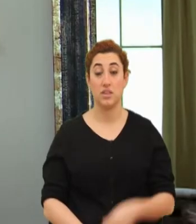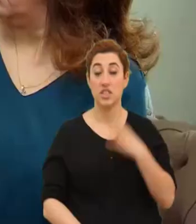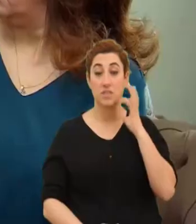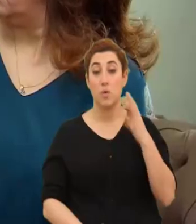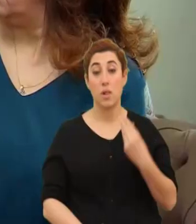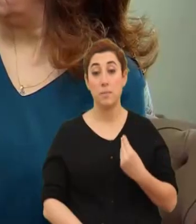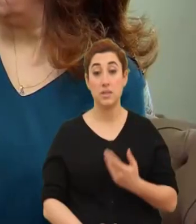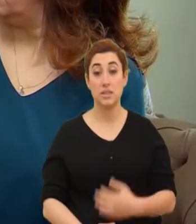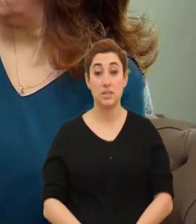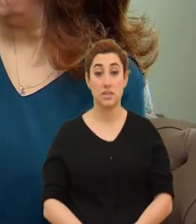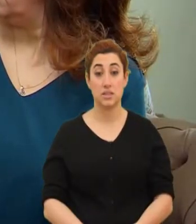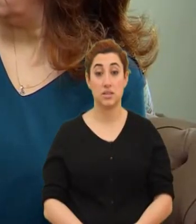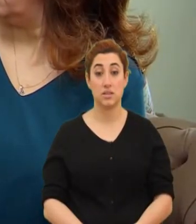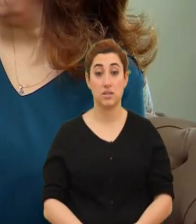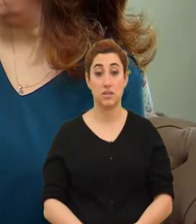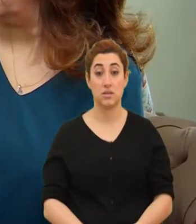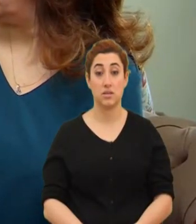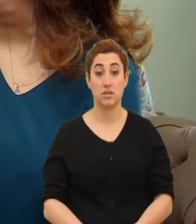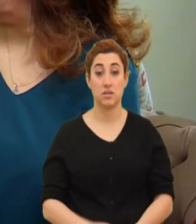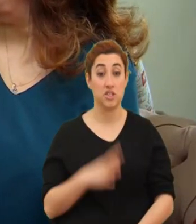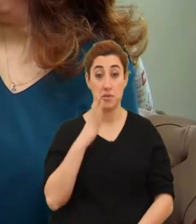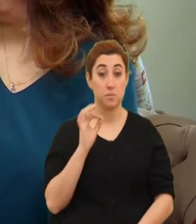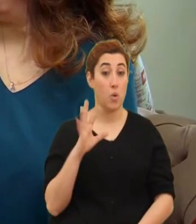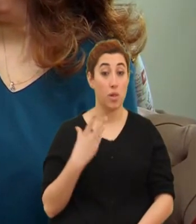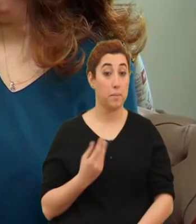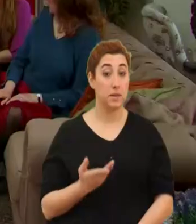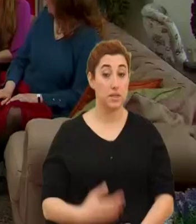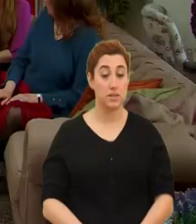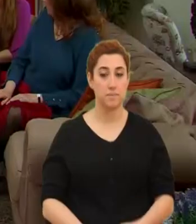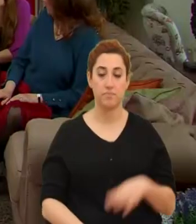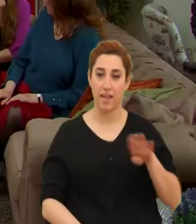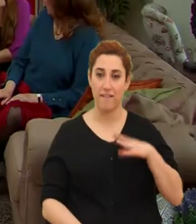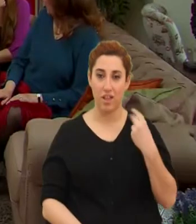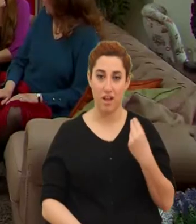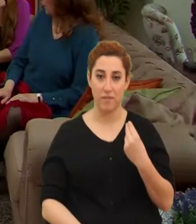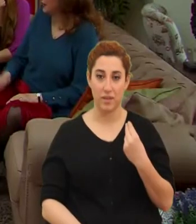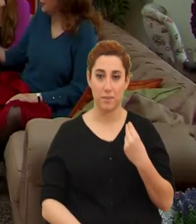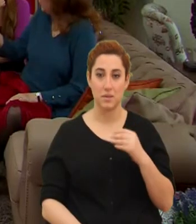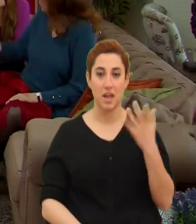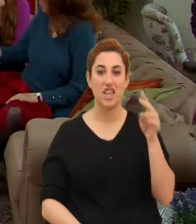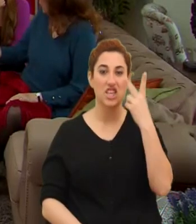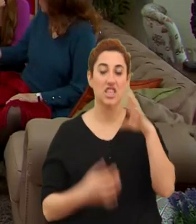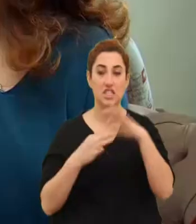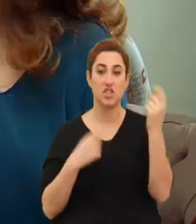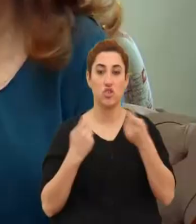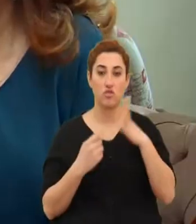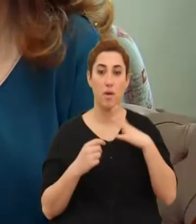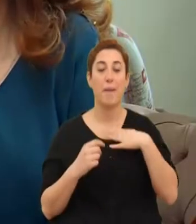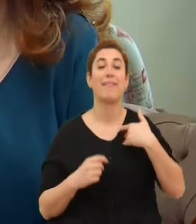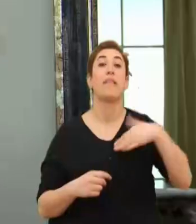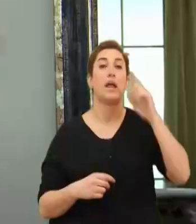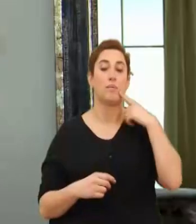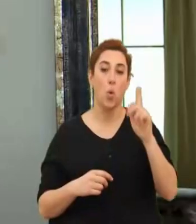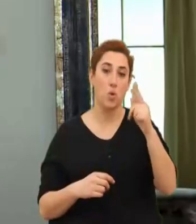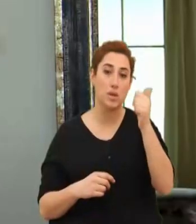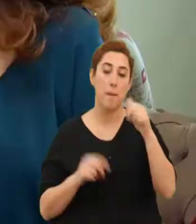Kim olabilir? Kim olabilir? Evladım, zaten iki kişiler. Ben değilim